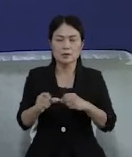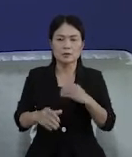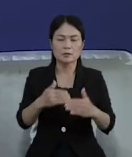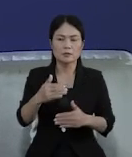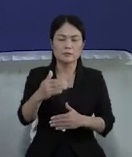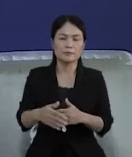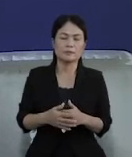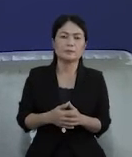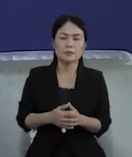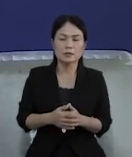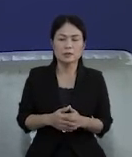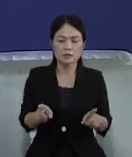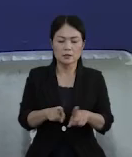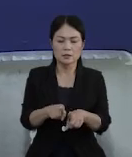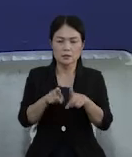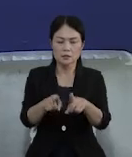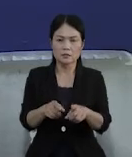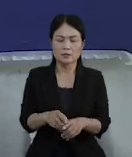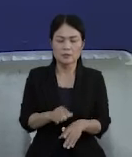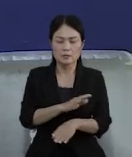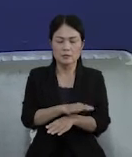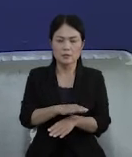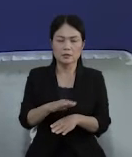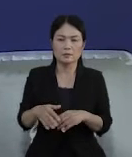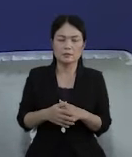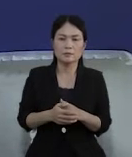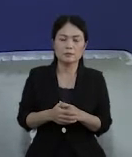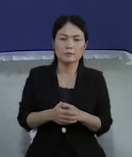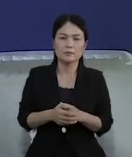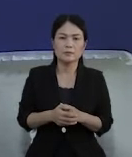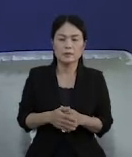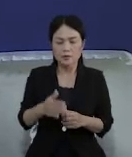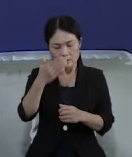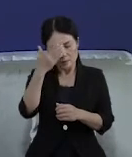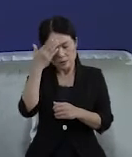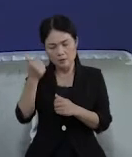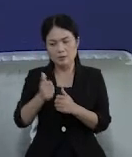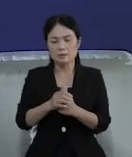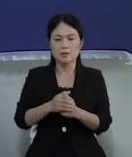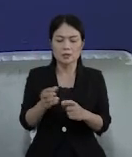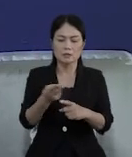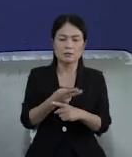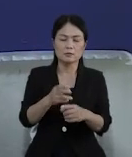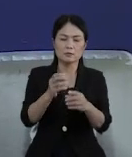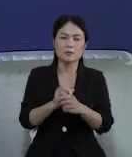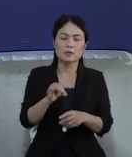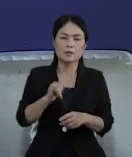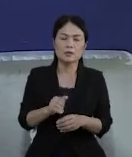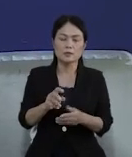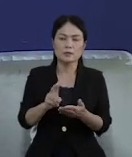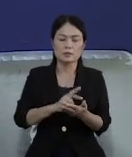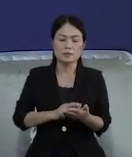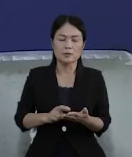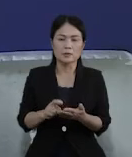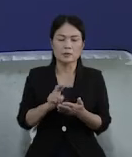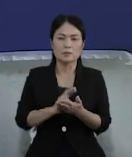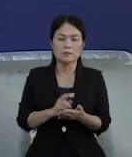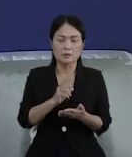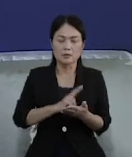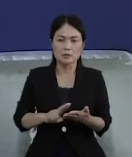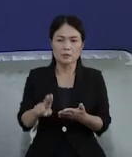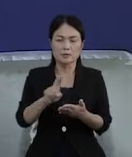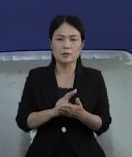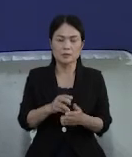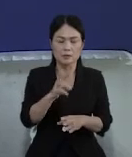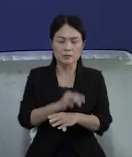to tới tiền. Tuần tâm nâng ní sông côn công phịch ạn vọt nơ cổ buồn ả nà máy tám ca nai nôm rộ